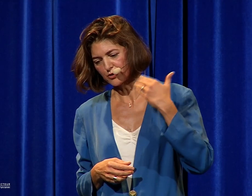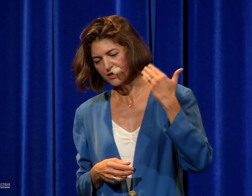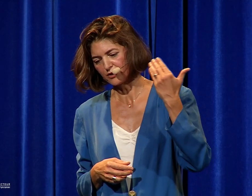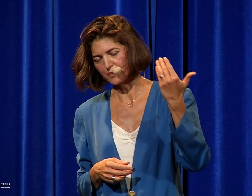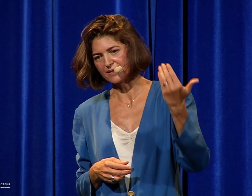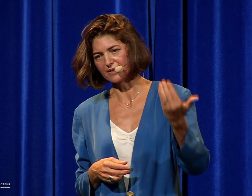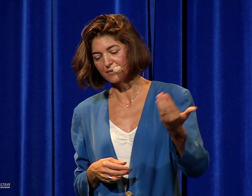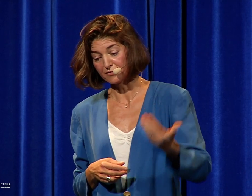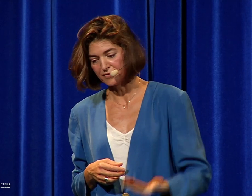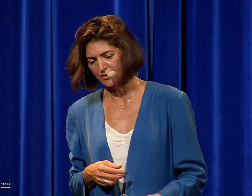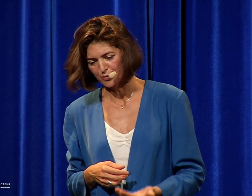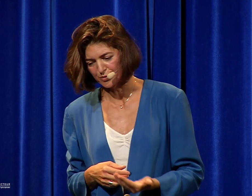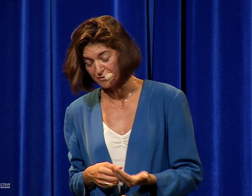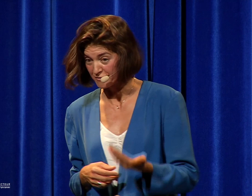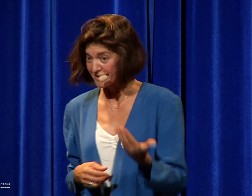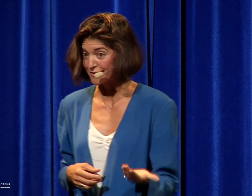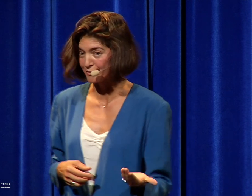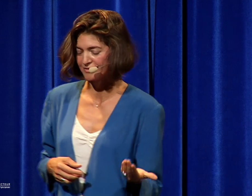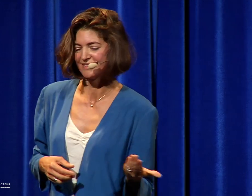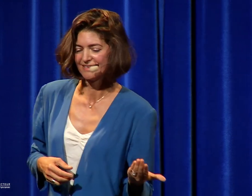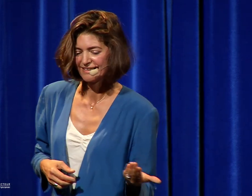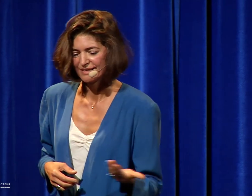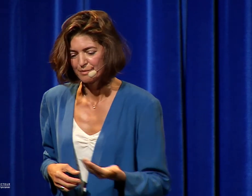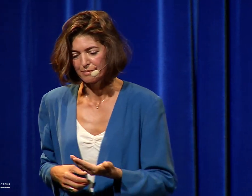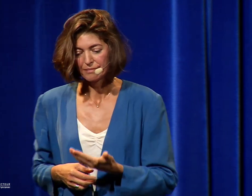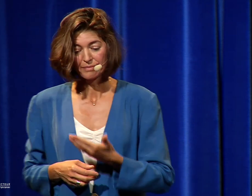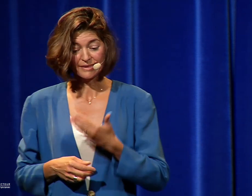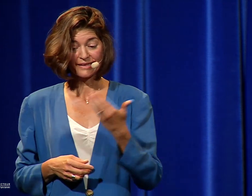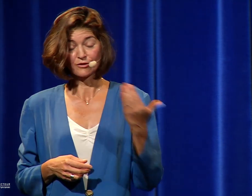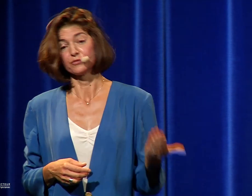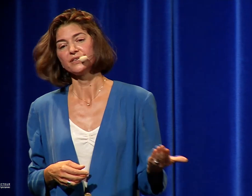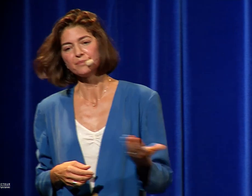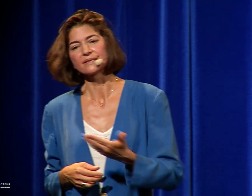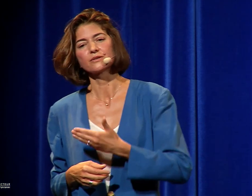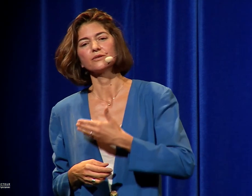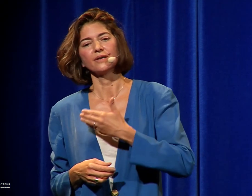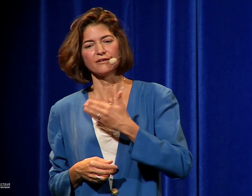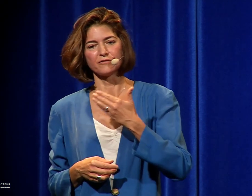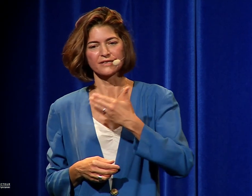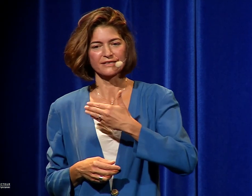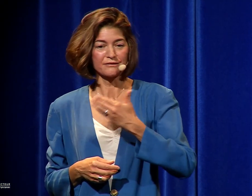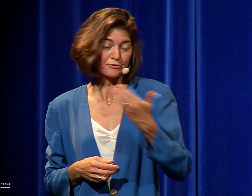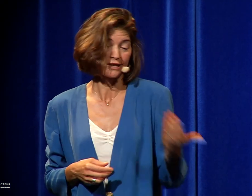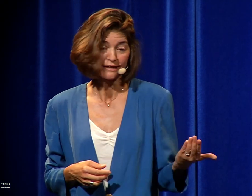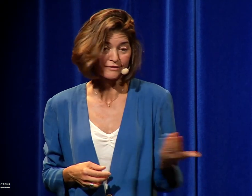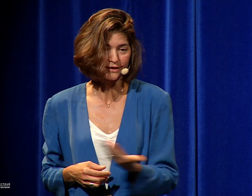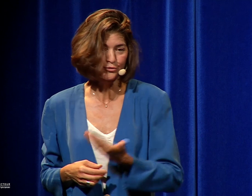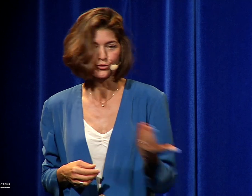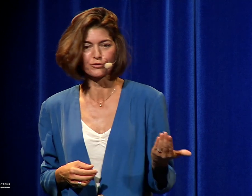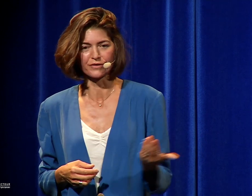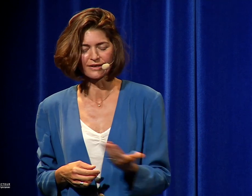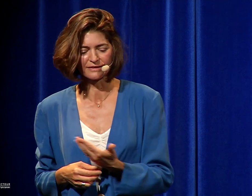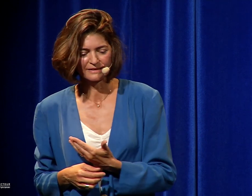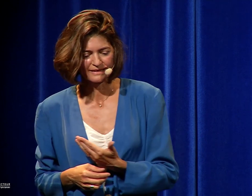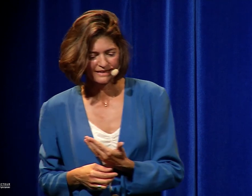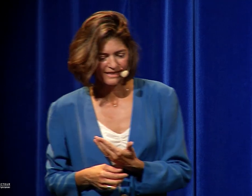le message que j'essaye de passer à ma fille depuis 27 ans, parce qu'elle est en vie, parce qu'elle fait ce qu'elle a rêvé